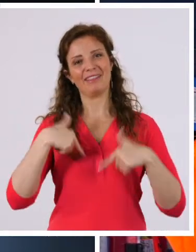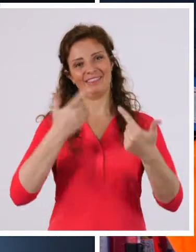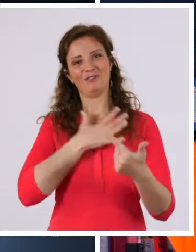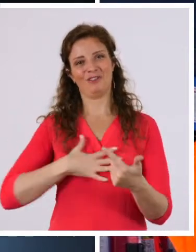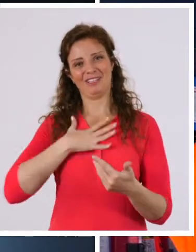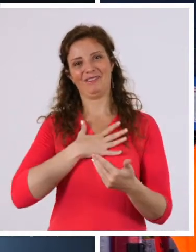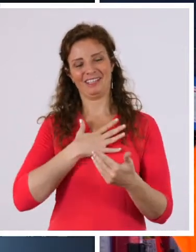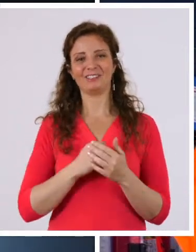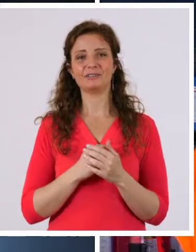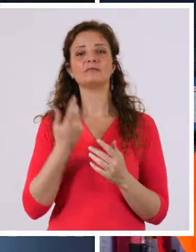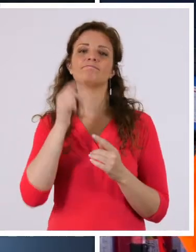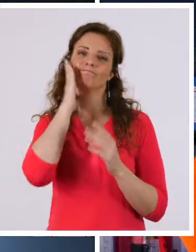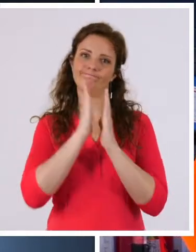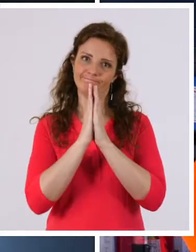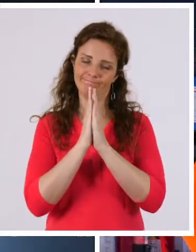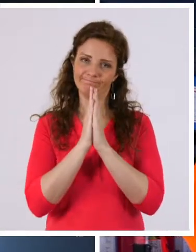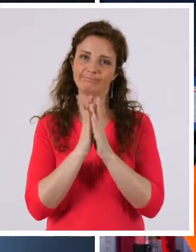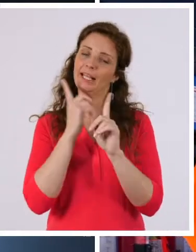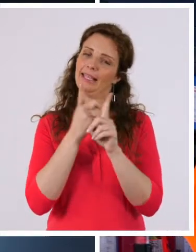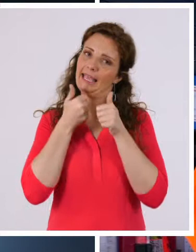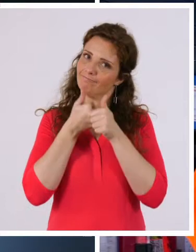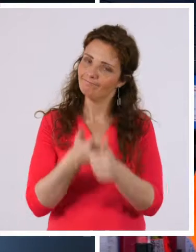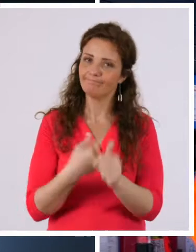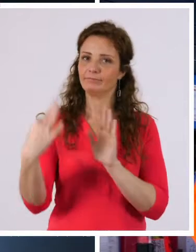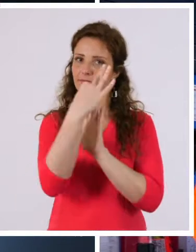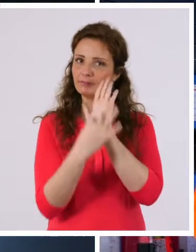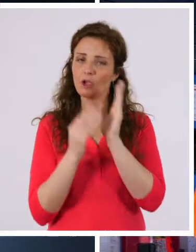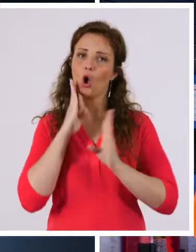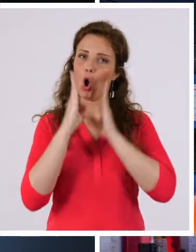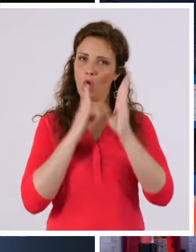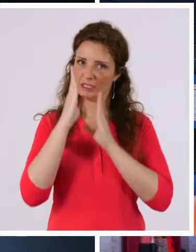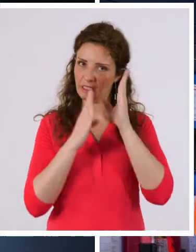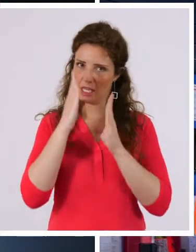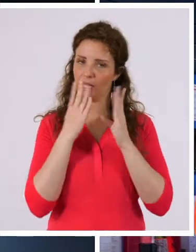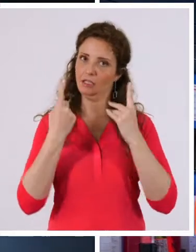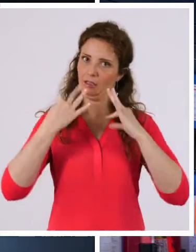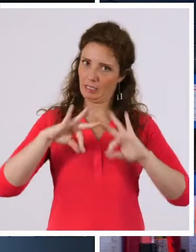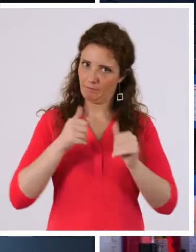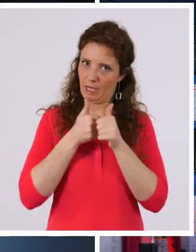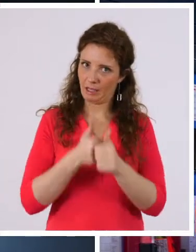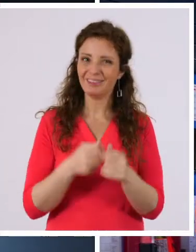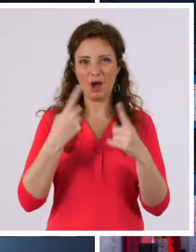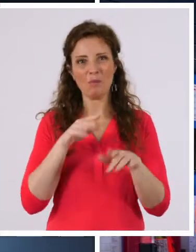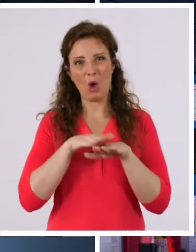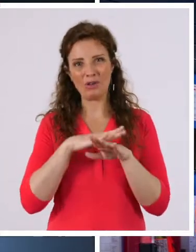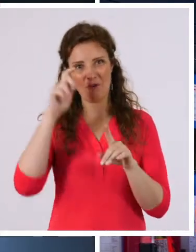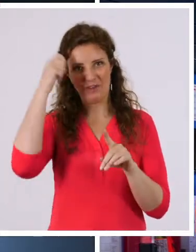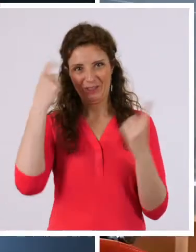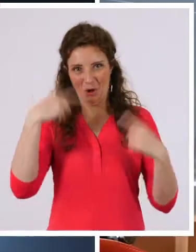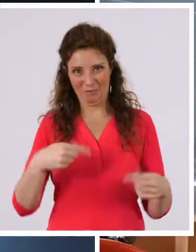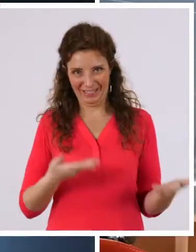gradimento e vi pregano di seguire le istruzioni ed i consigli che vi verranno forniti per mezzo di questo